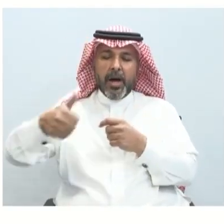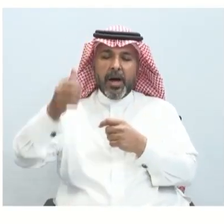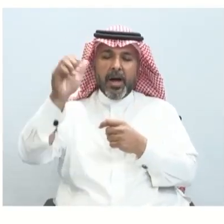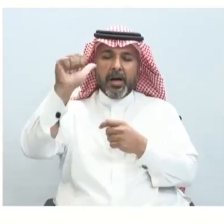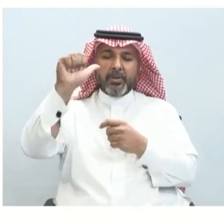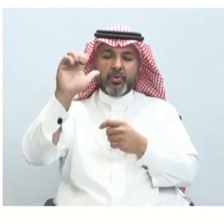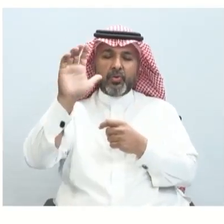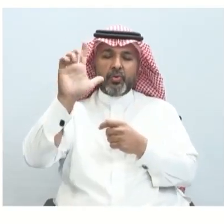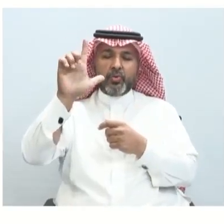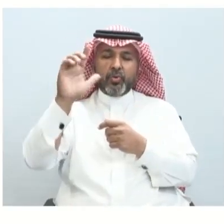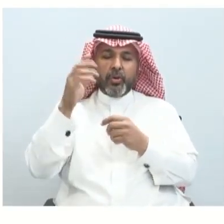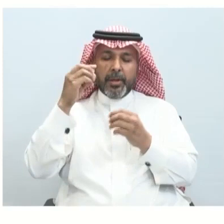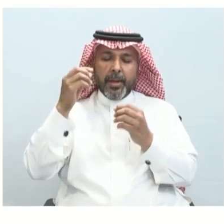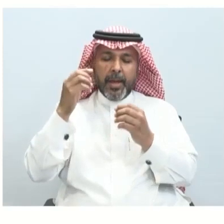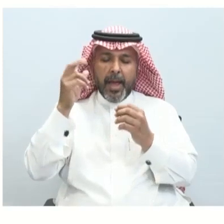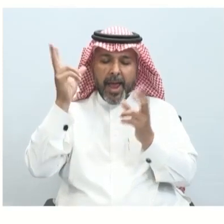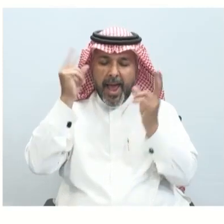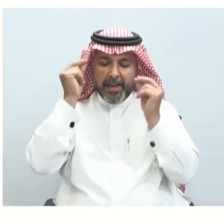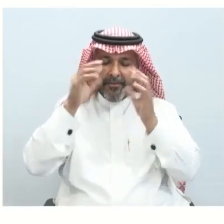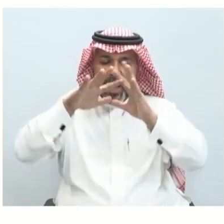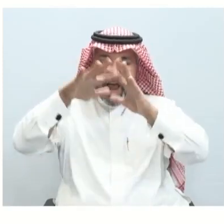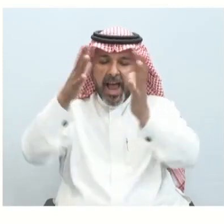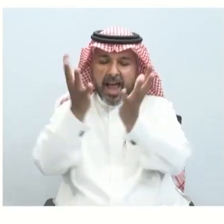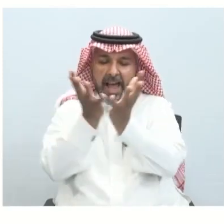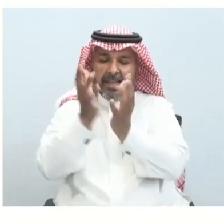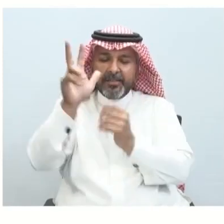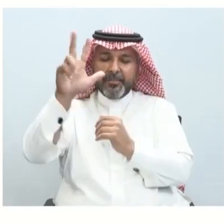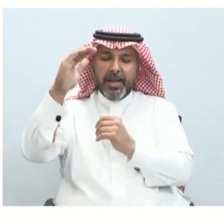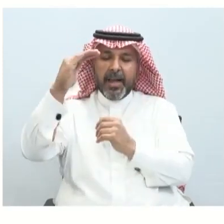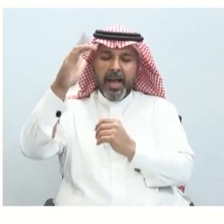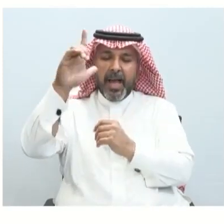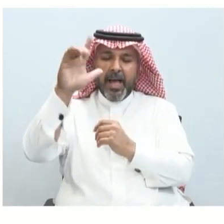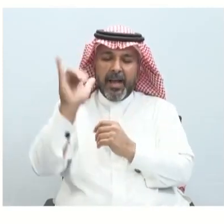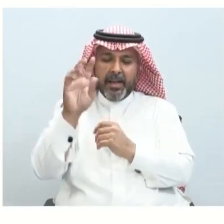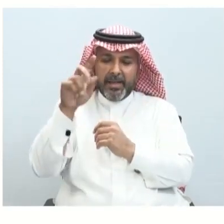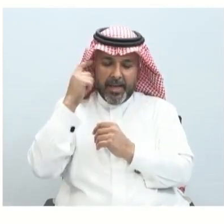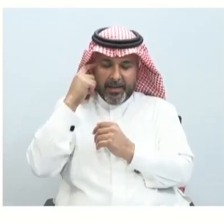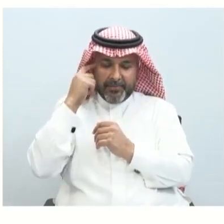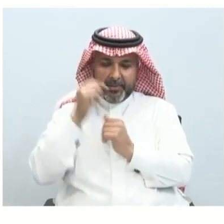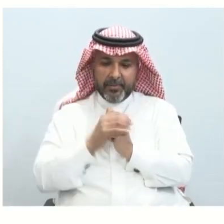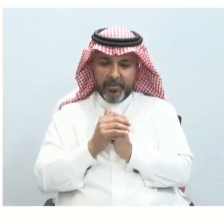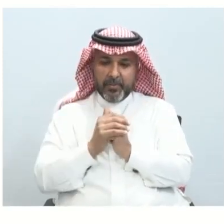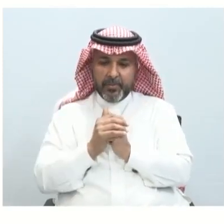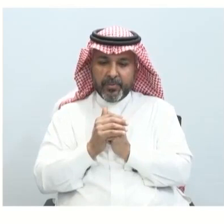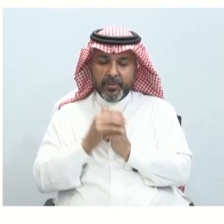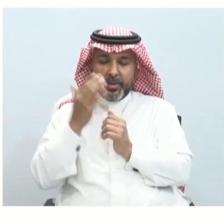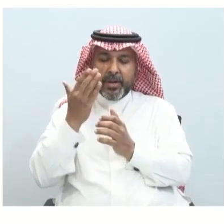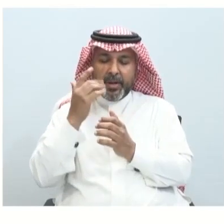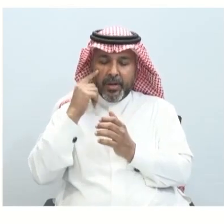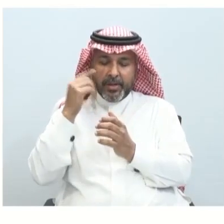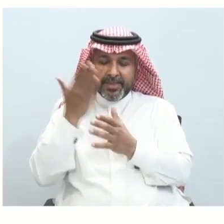تحدد حجم الخليه في اثناء زياده نمو الخليه يصبح من الصعب على النواه بناء البروتينات